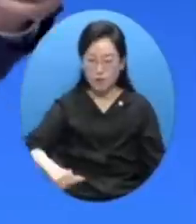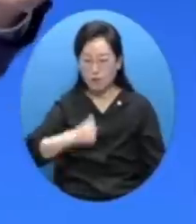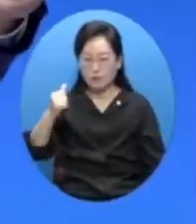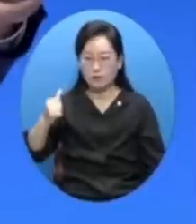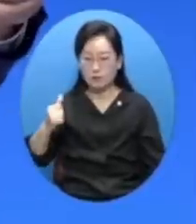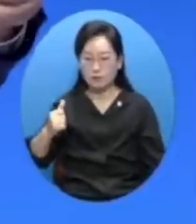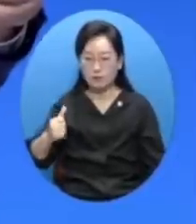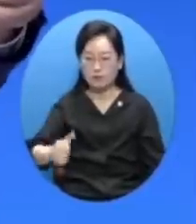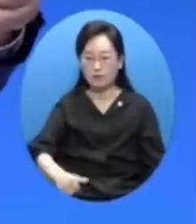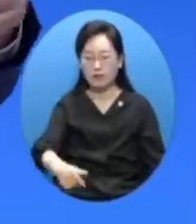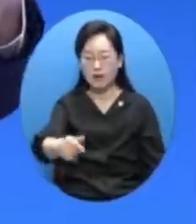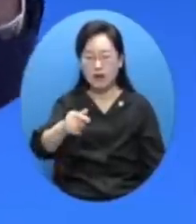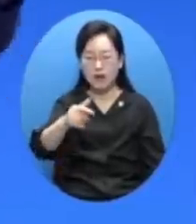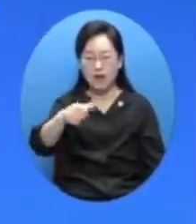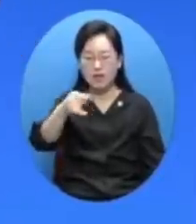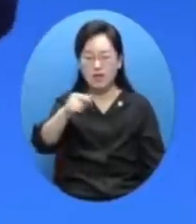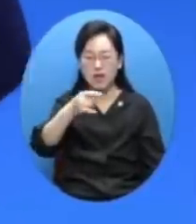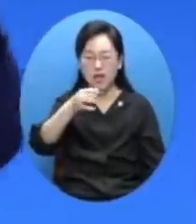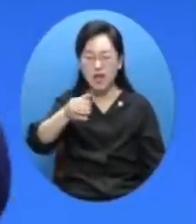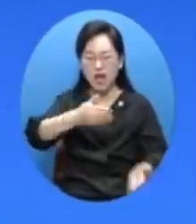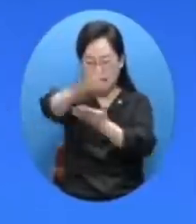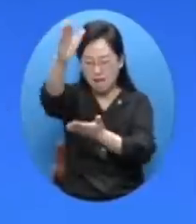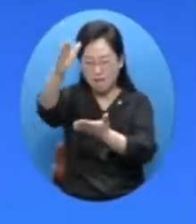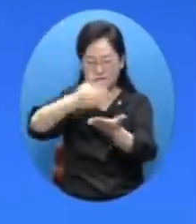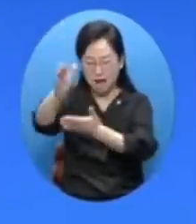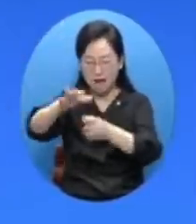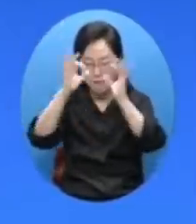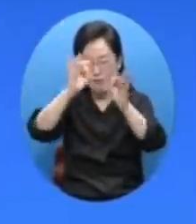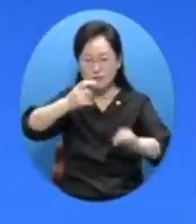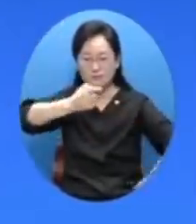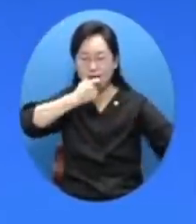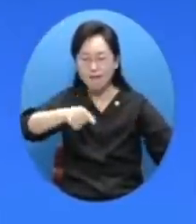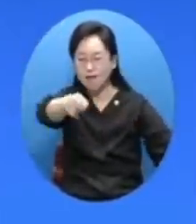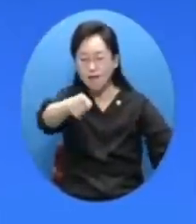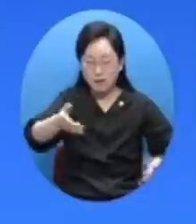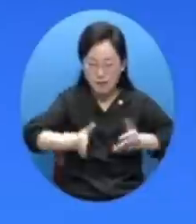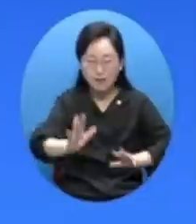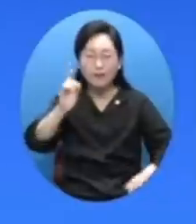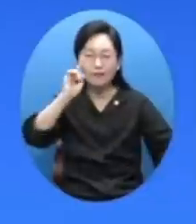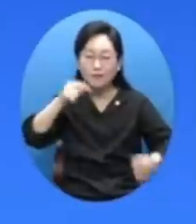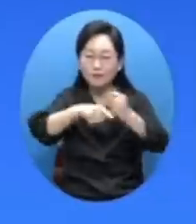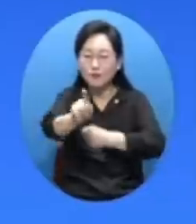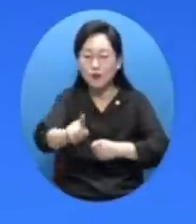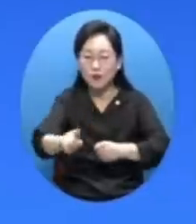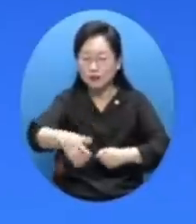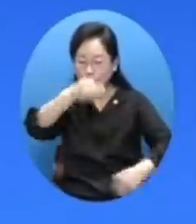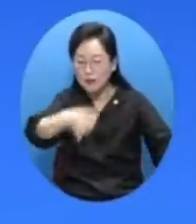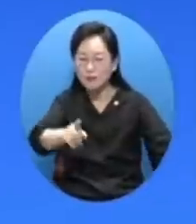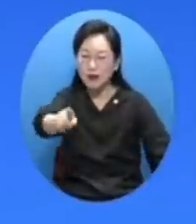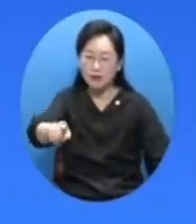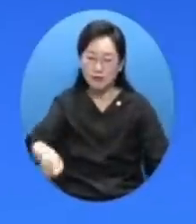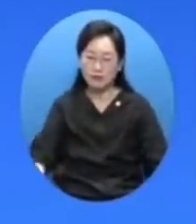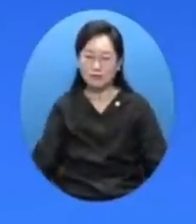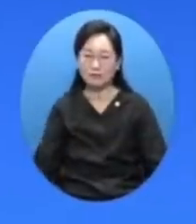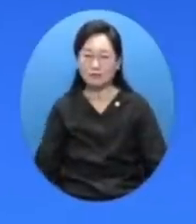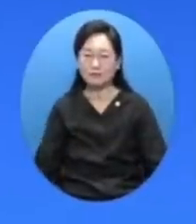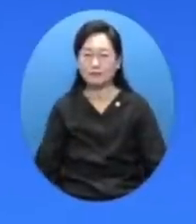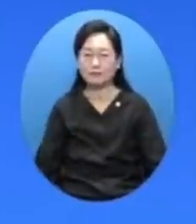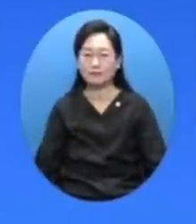아이들 소리 지릅니다 꺼져버려 꼴도 보기 싫어 넌 왜 태어나서 이렇게 우리를 힘들게